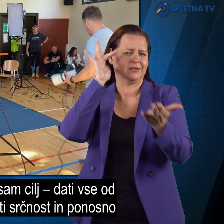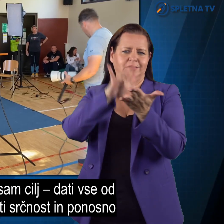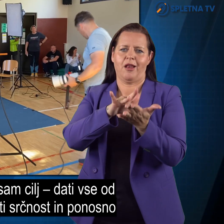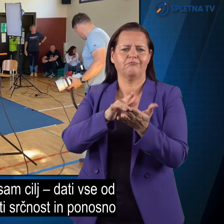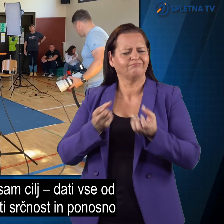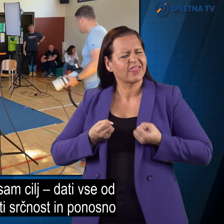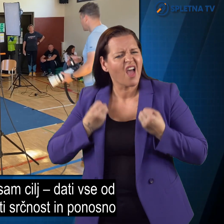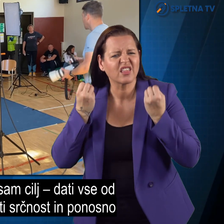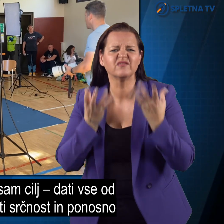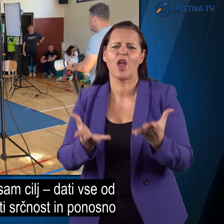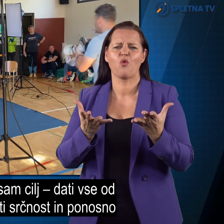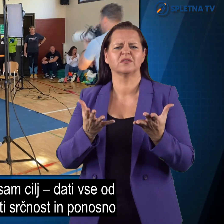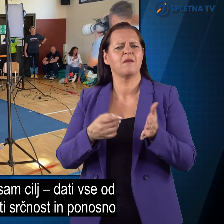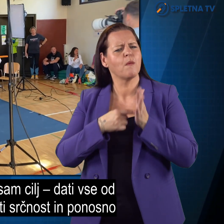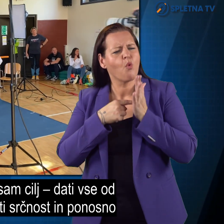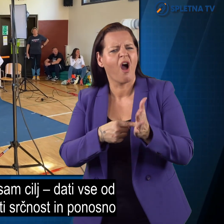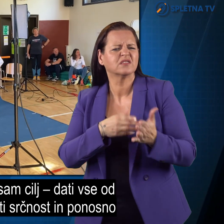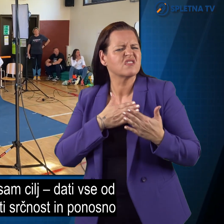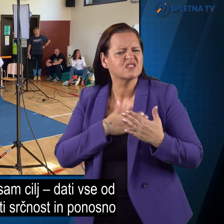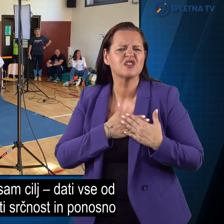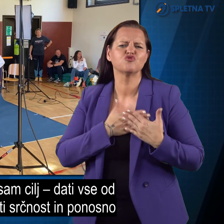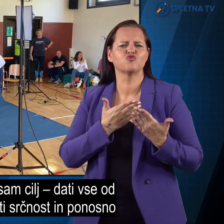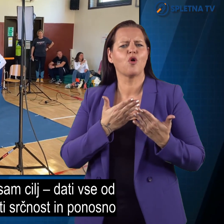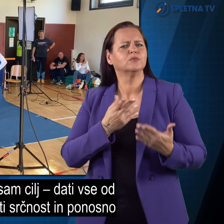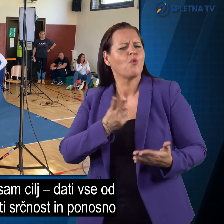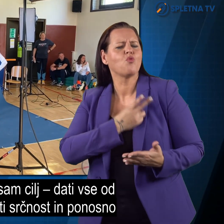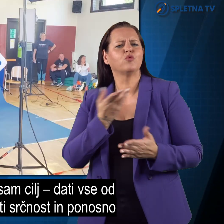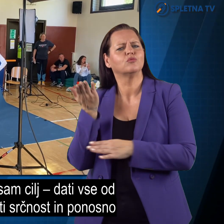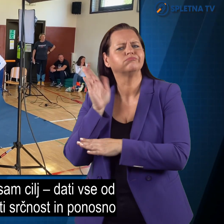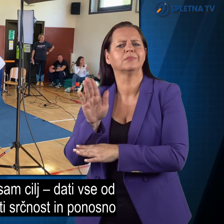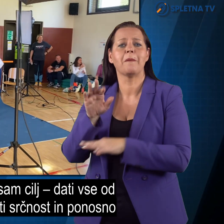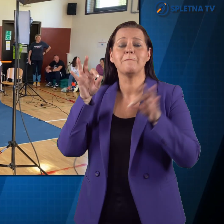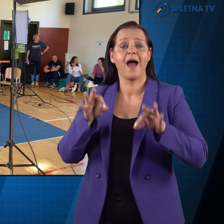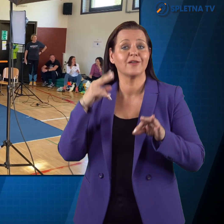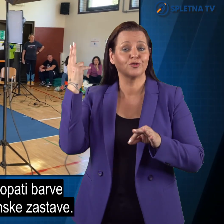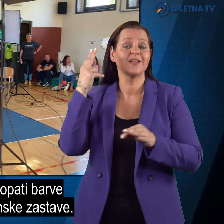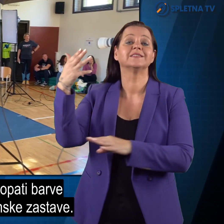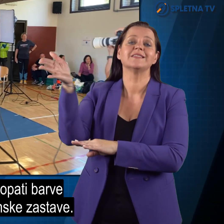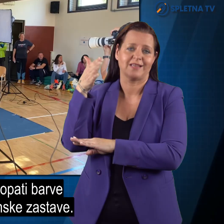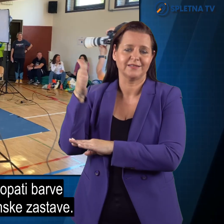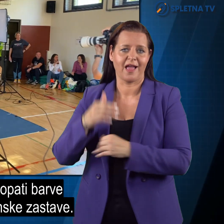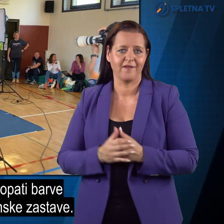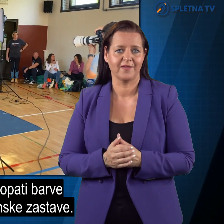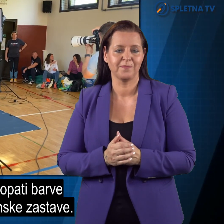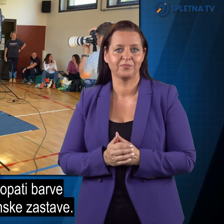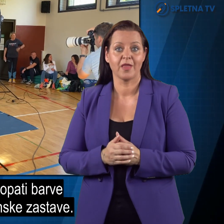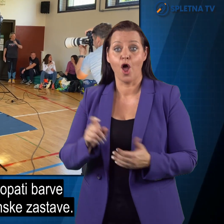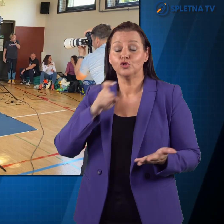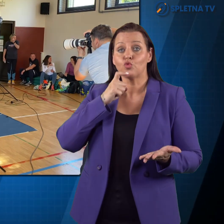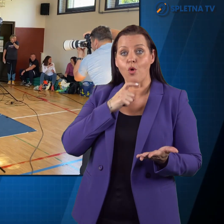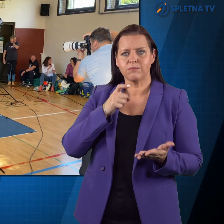Vsi imajo en sam cilj: dati vse od sebe, pokazati srčnost in ponosno zastopati